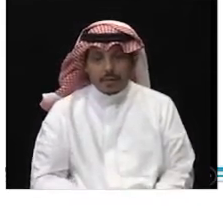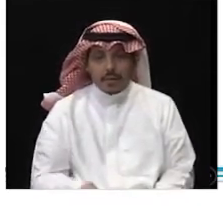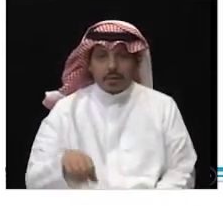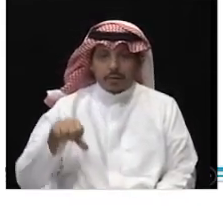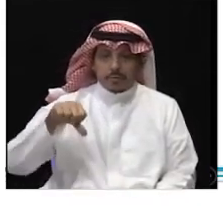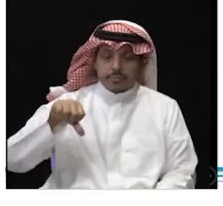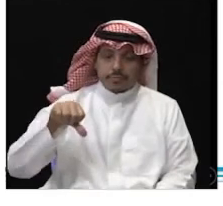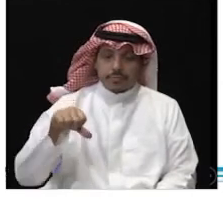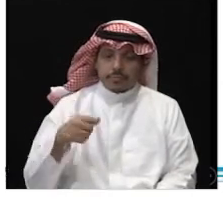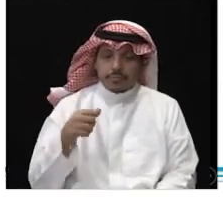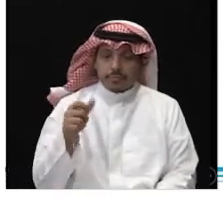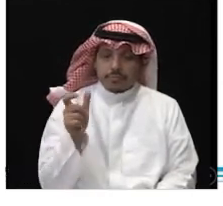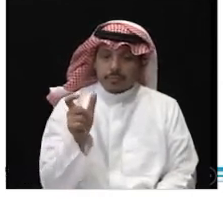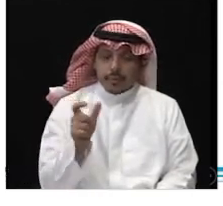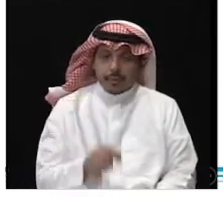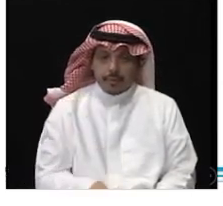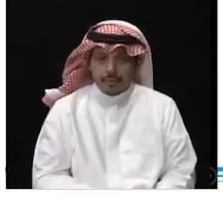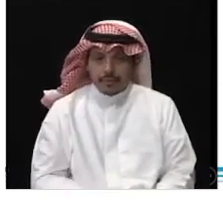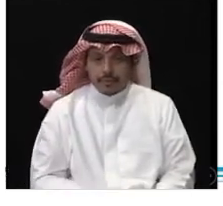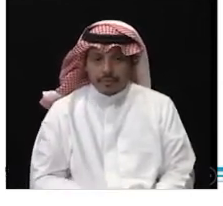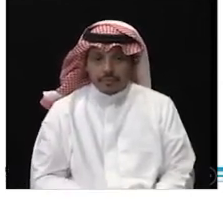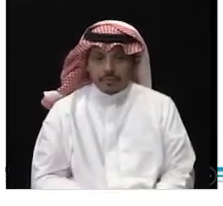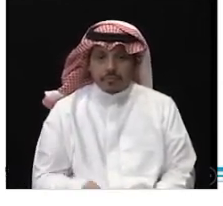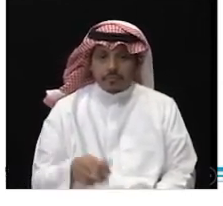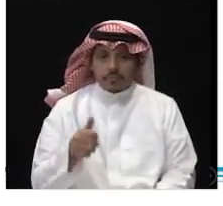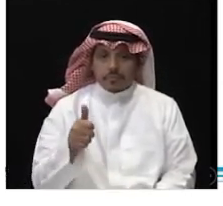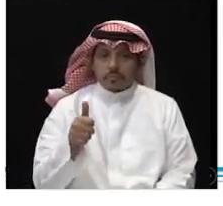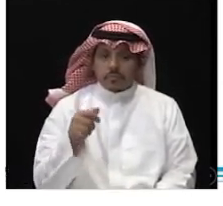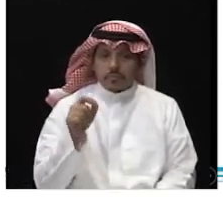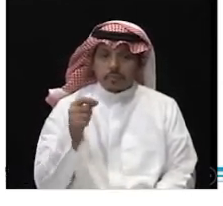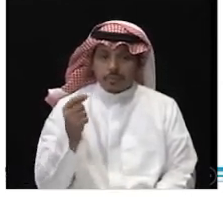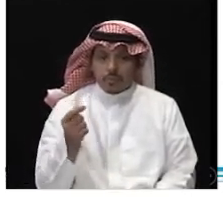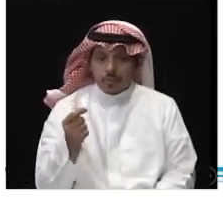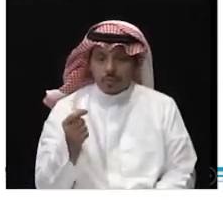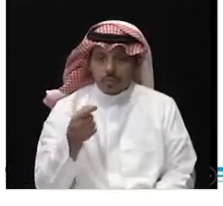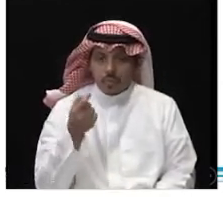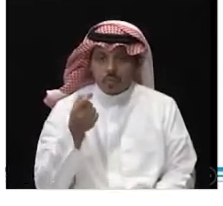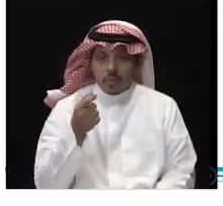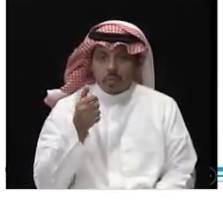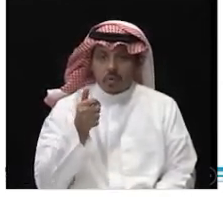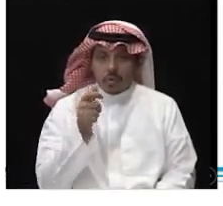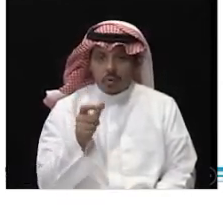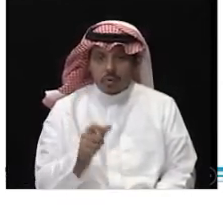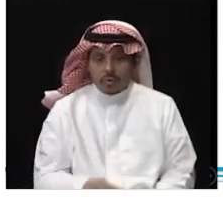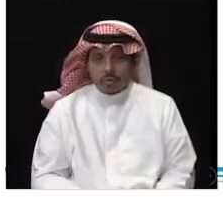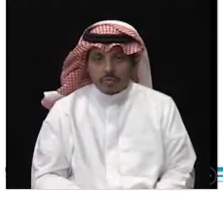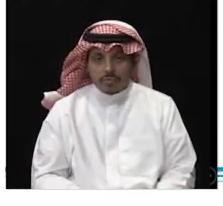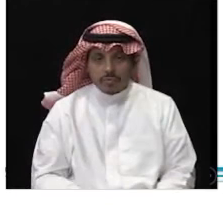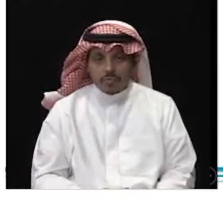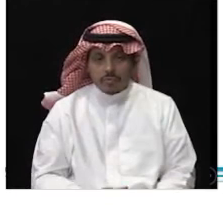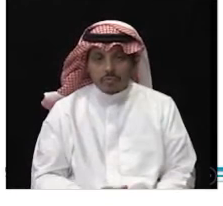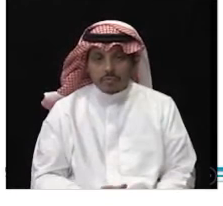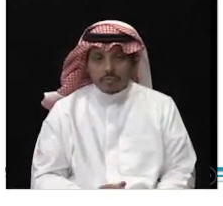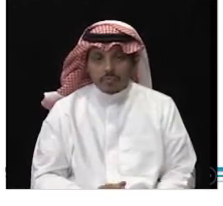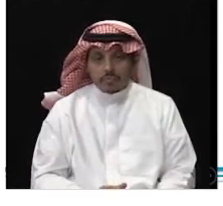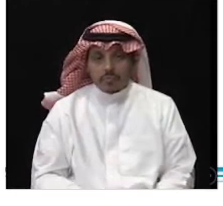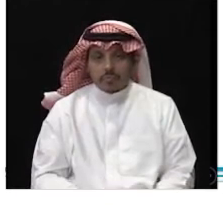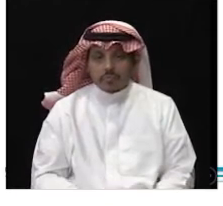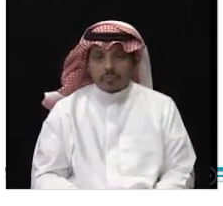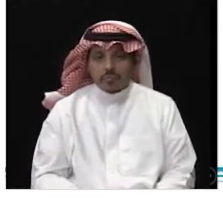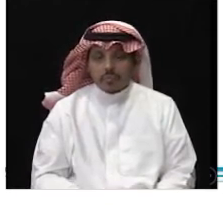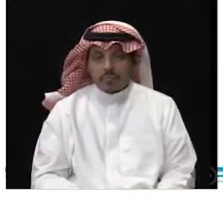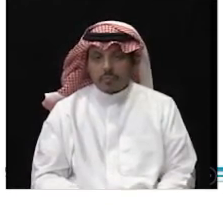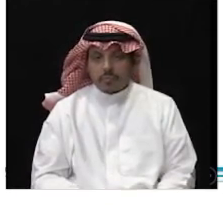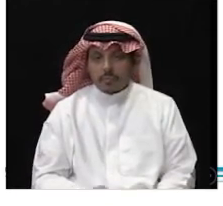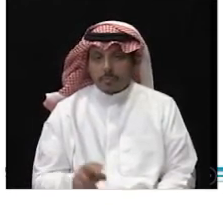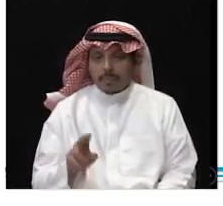إي إن، جميل، أو أن، أحسنتم، رائعون جدا. لاحظ معي الآن